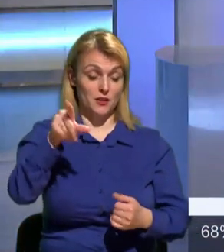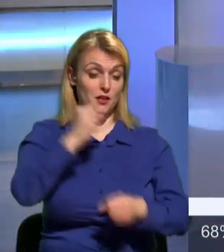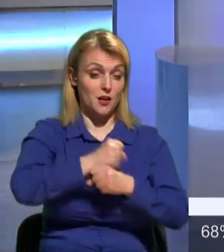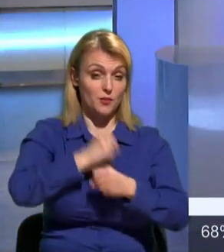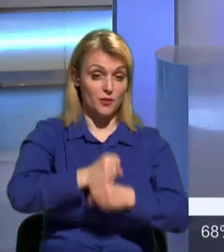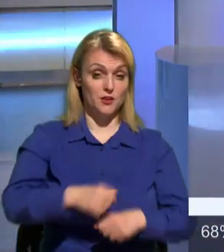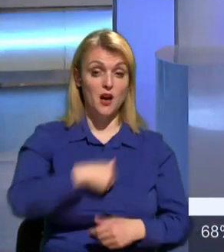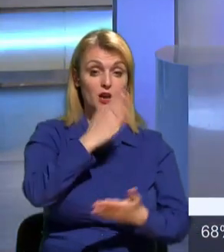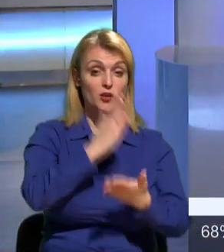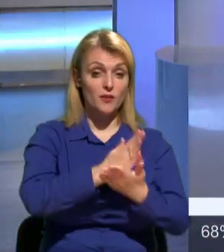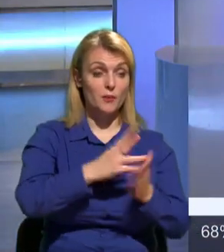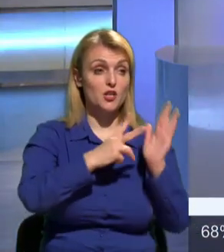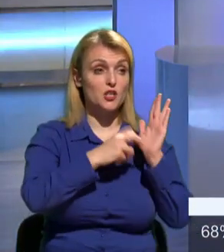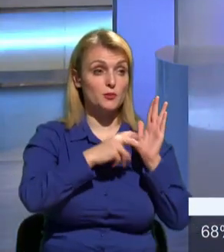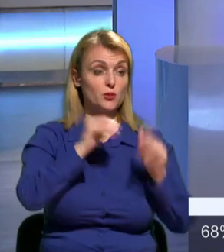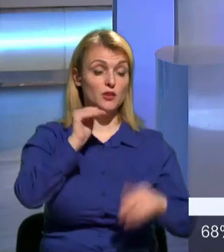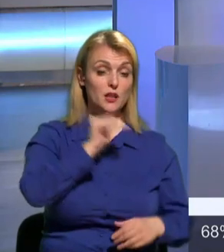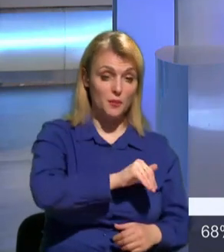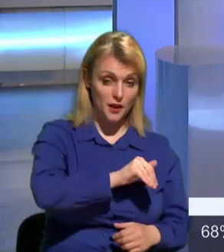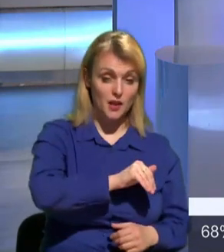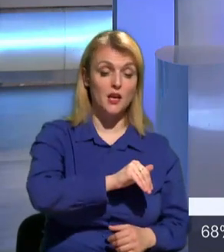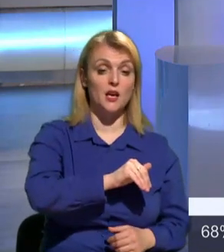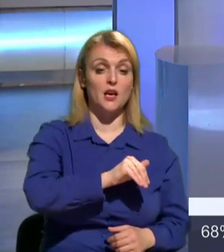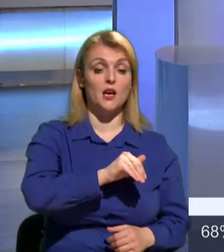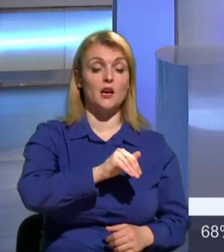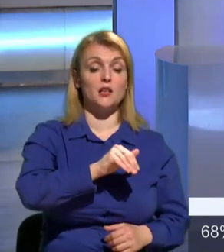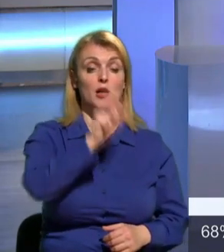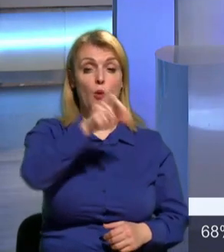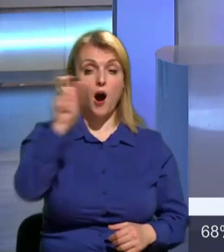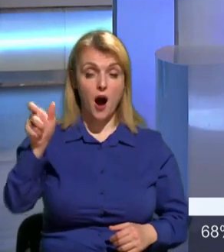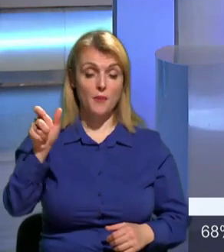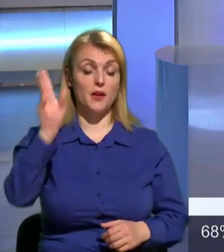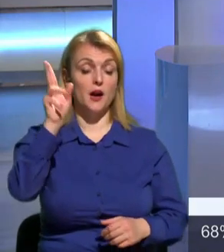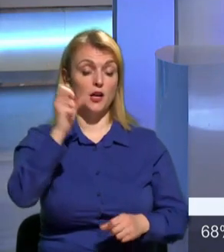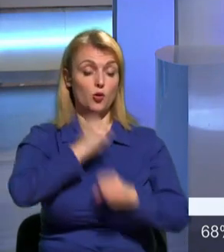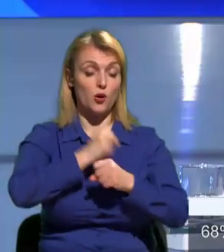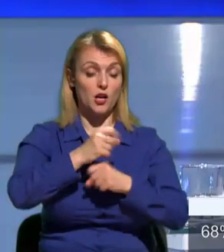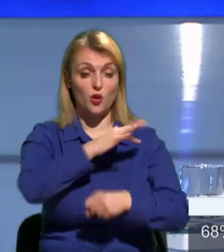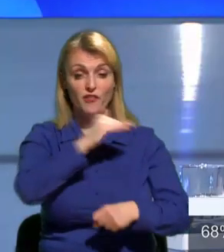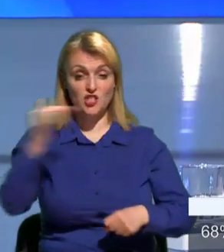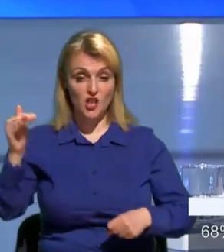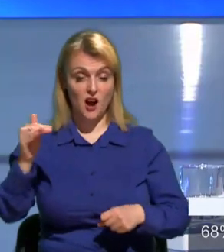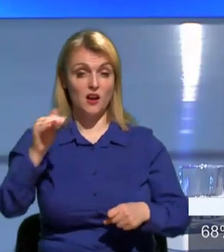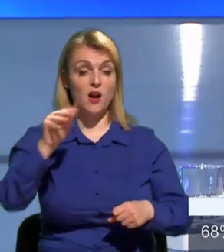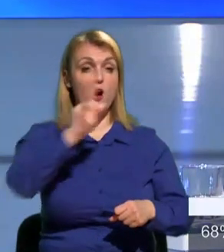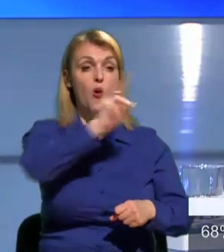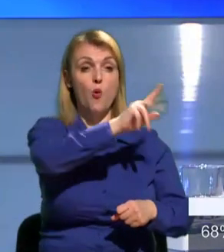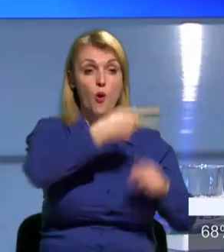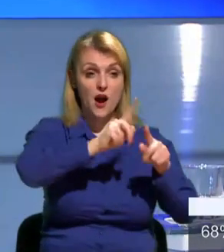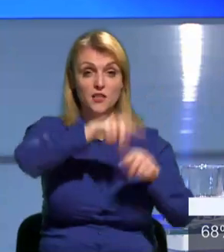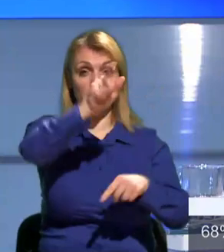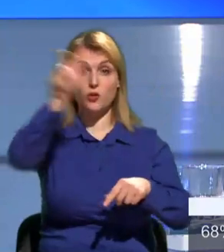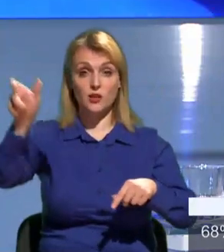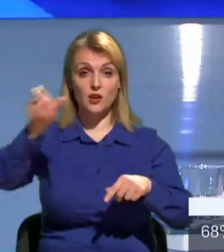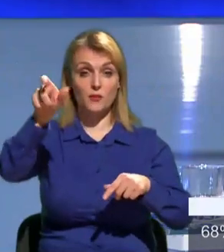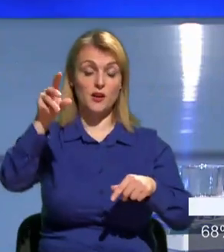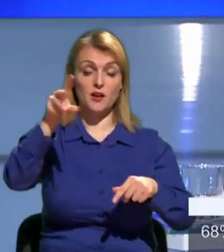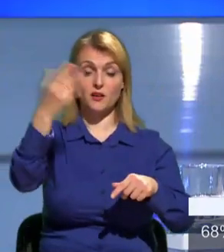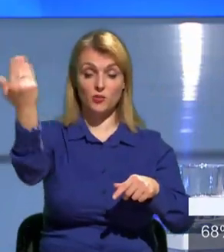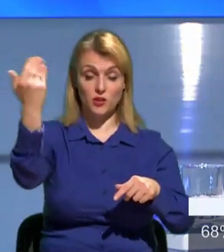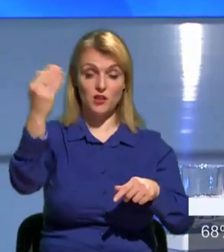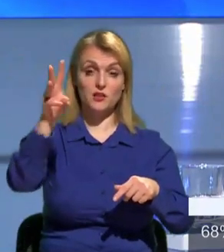de angajați oficial care plătesc impozite în Republica Moldova. Nu pot 680.000 de angajați să întrețină 700.000